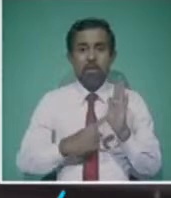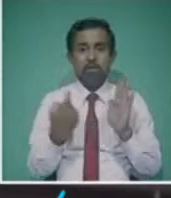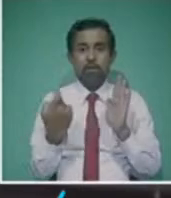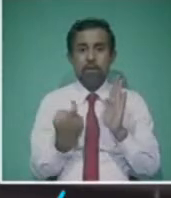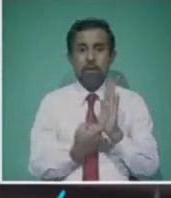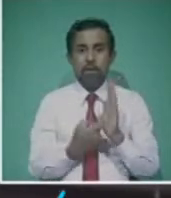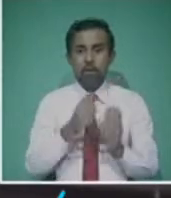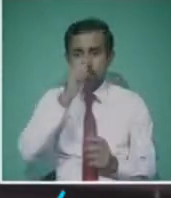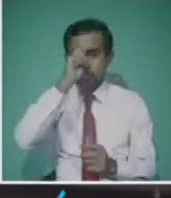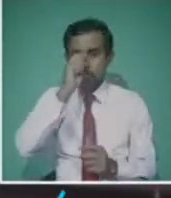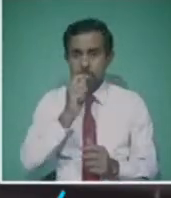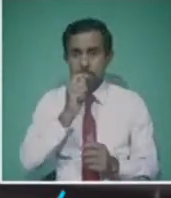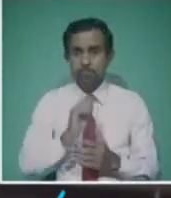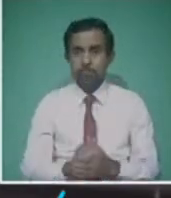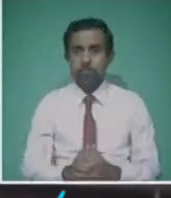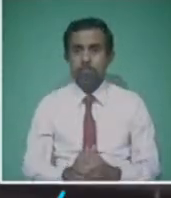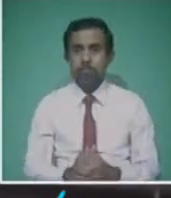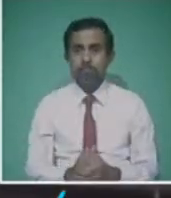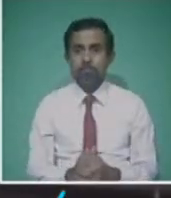ජයවර්ධන මැතිතුමාව